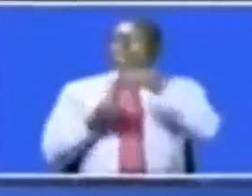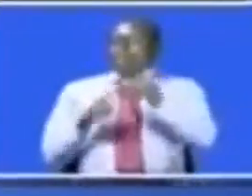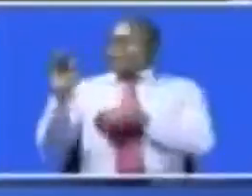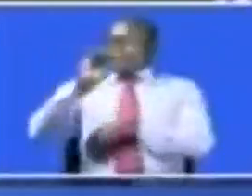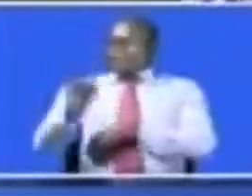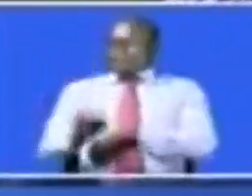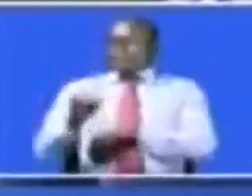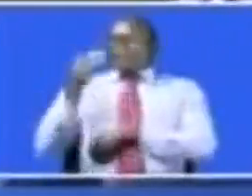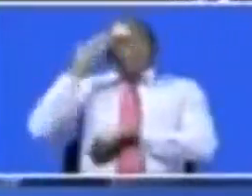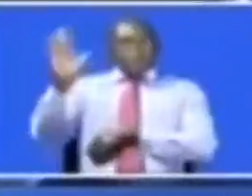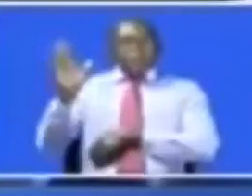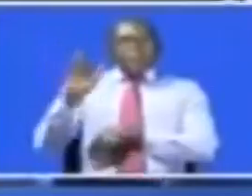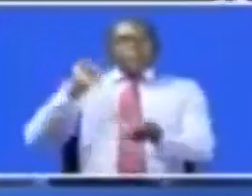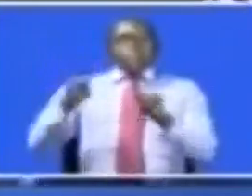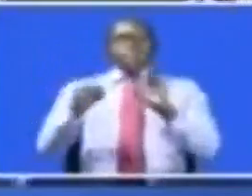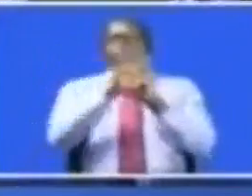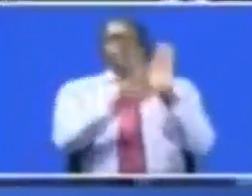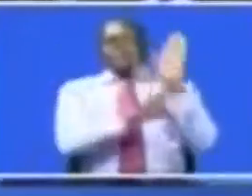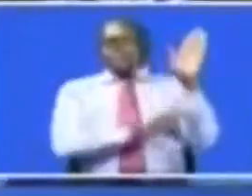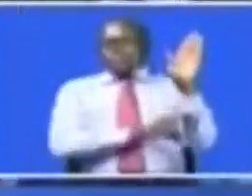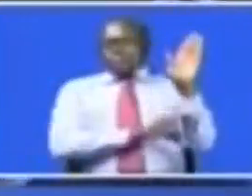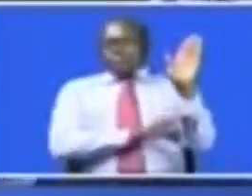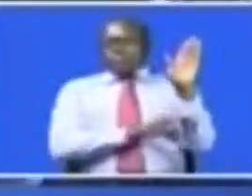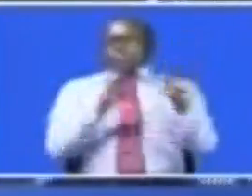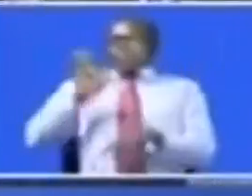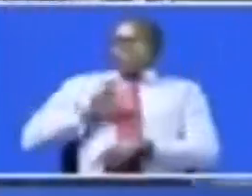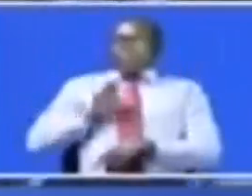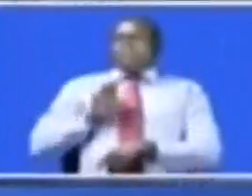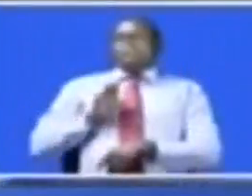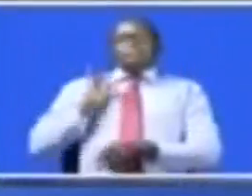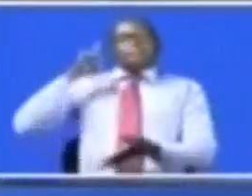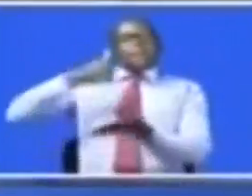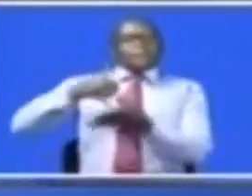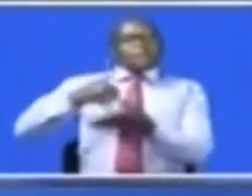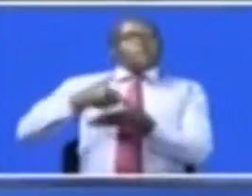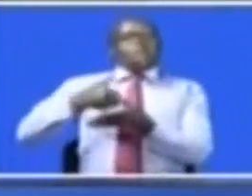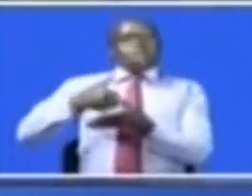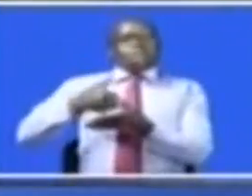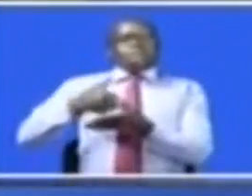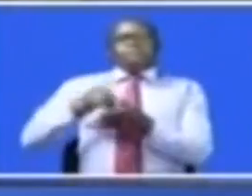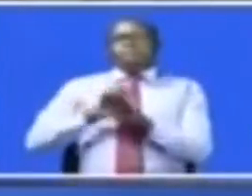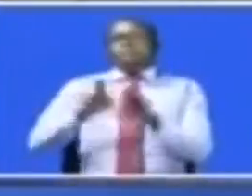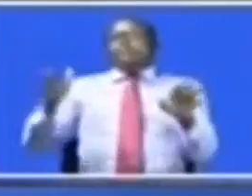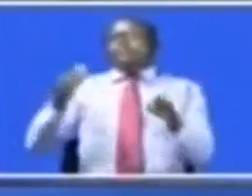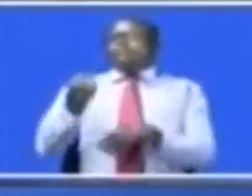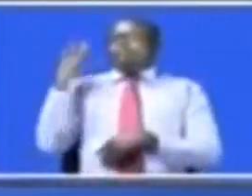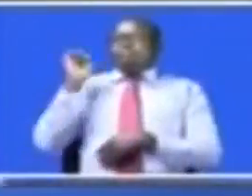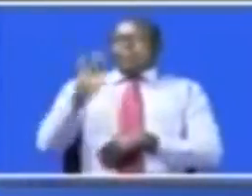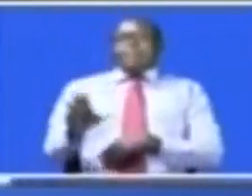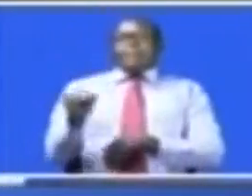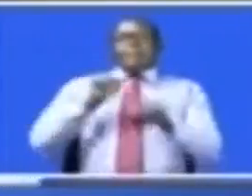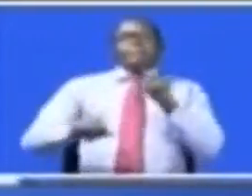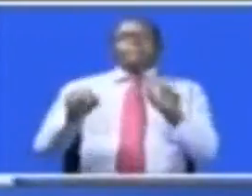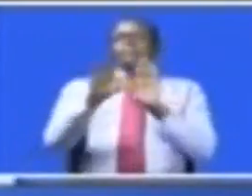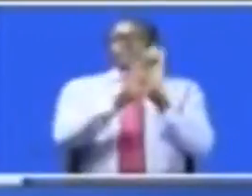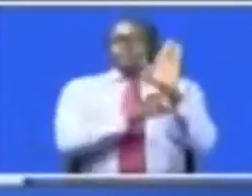Wakenya wanafahamu kuhusu mjadala wa mabadiliko ya katiba. Huku wanawake wakijitokeza kwa kundi la raia wasiokuwa na ufahamu wa